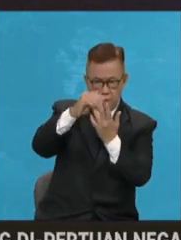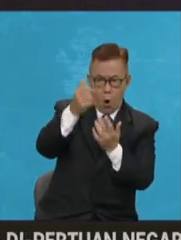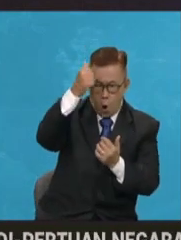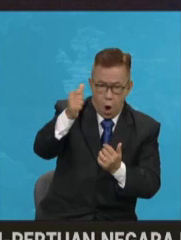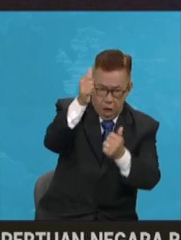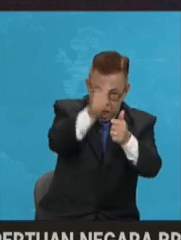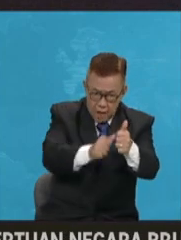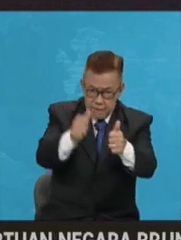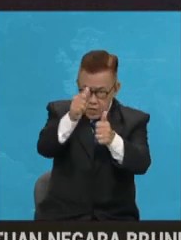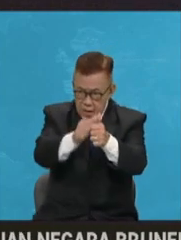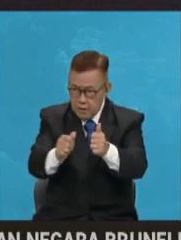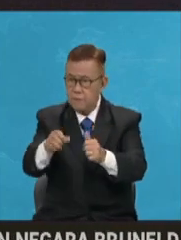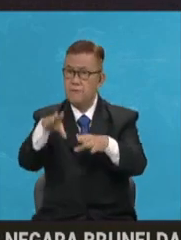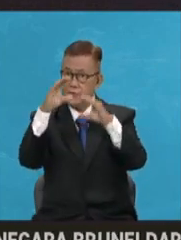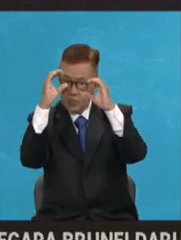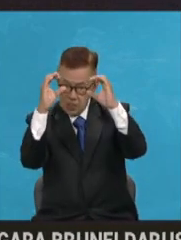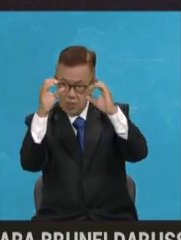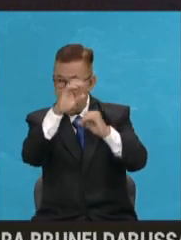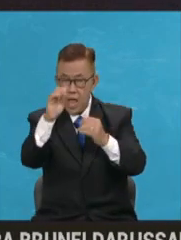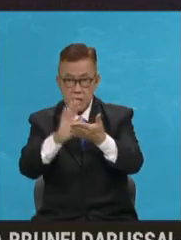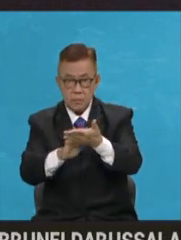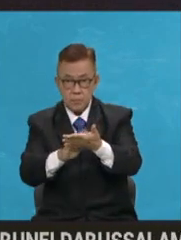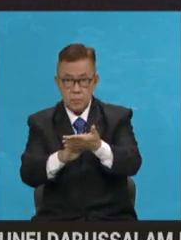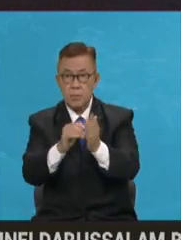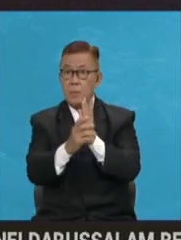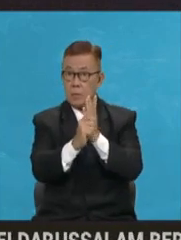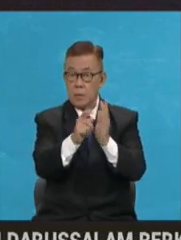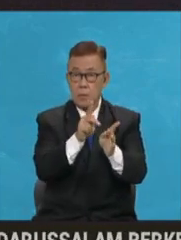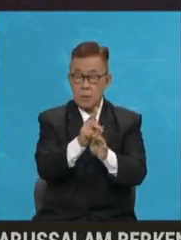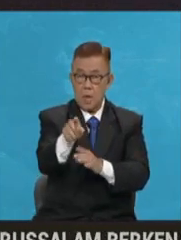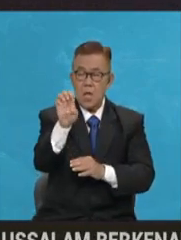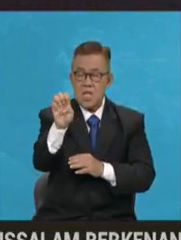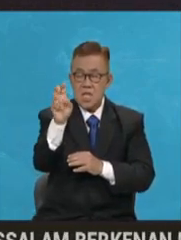setiap guru dan setiap sekolah oleh Profesor Amerika